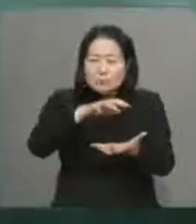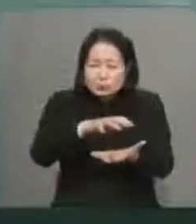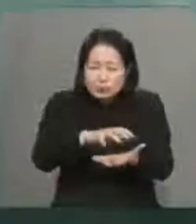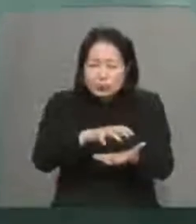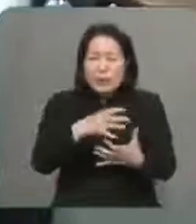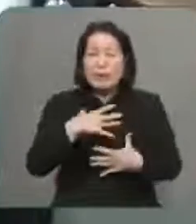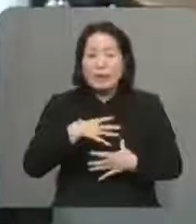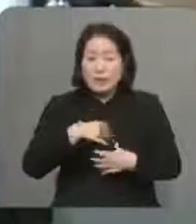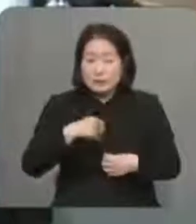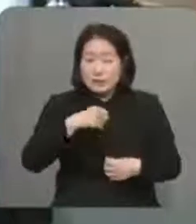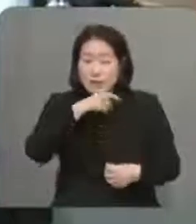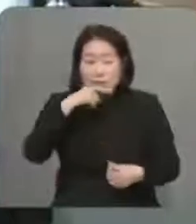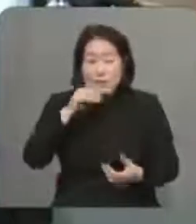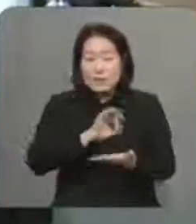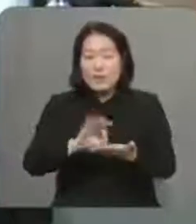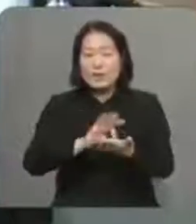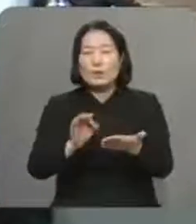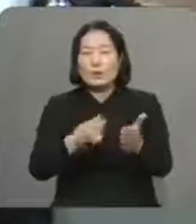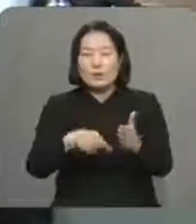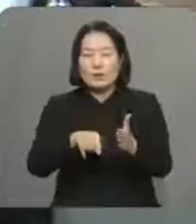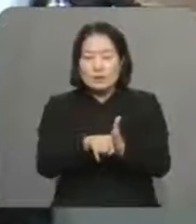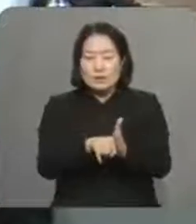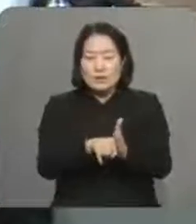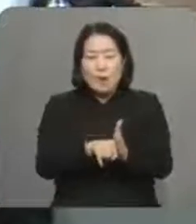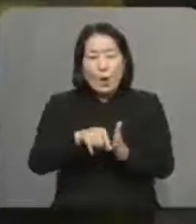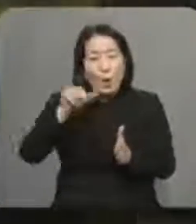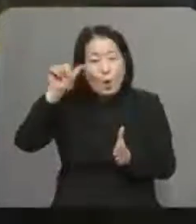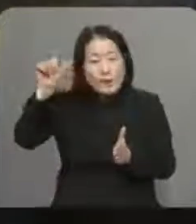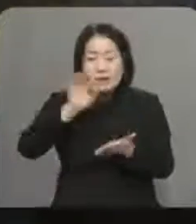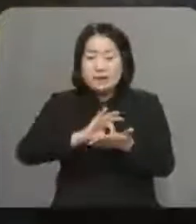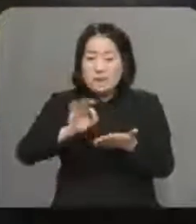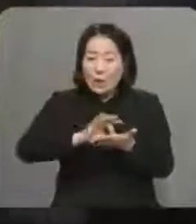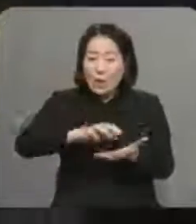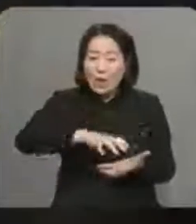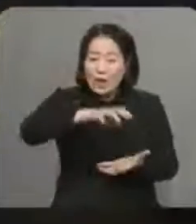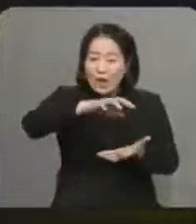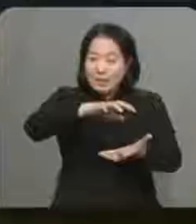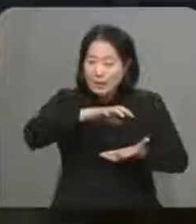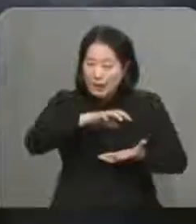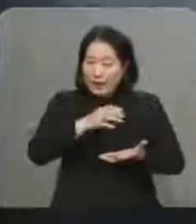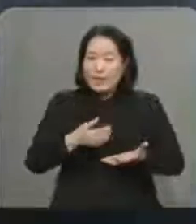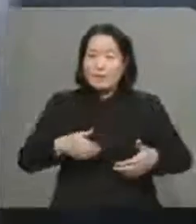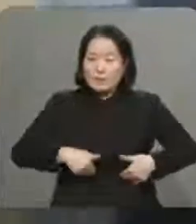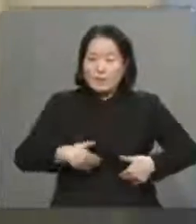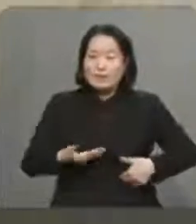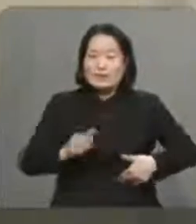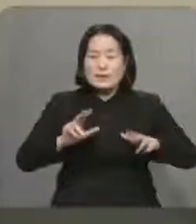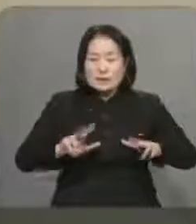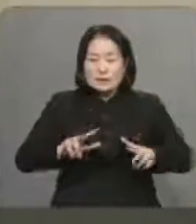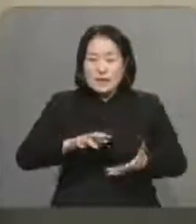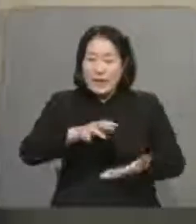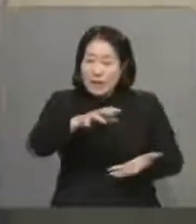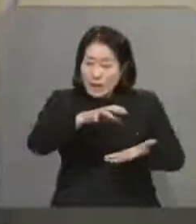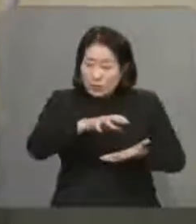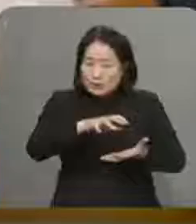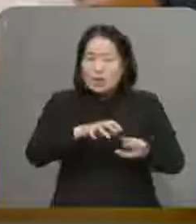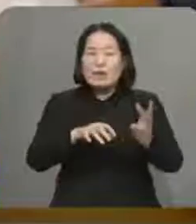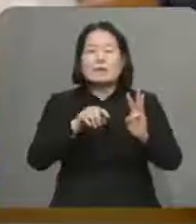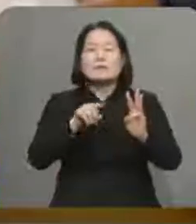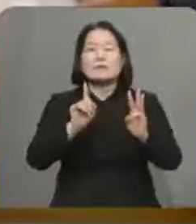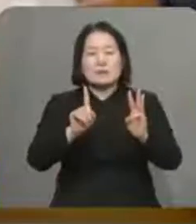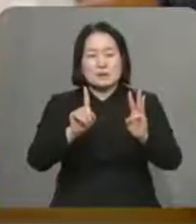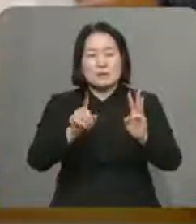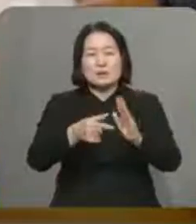안정적인 혈액 공급을 위해 5일치 분 을 확보해야 하는데 강원도 확보 량은 3.2 들지 분 에 불과합니다